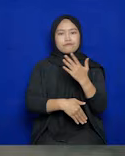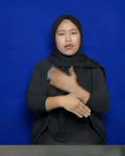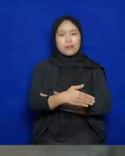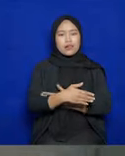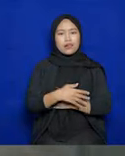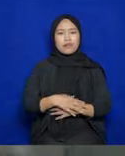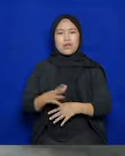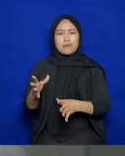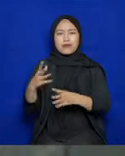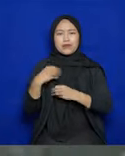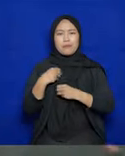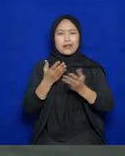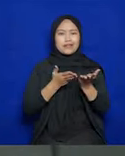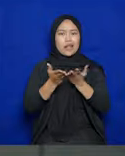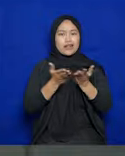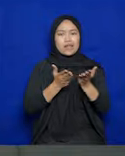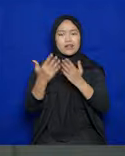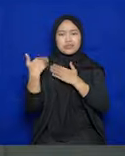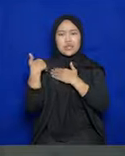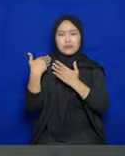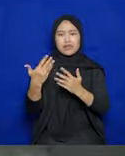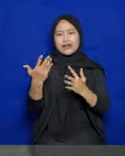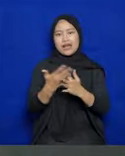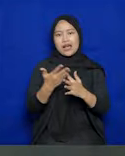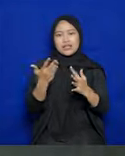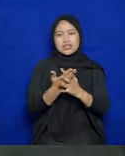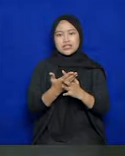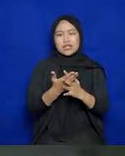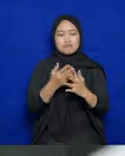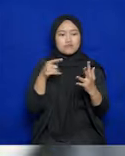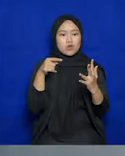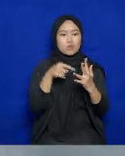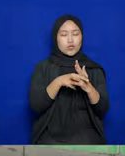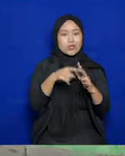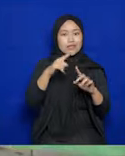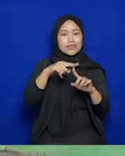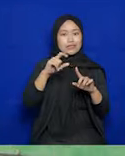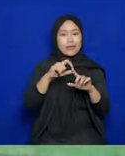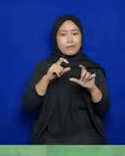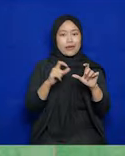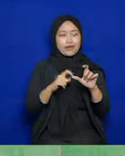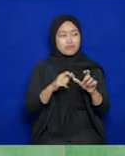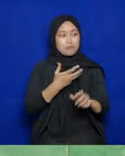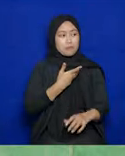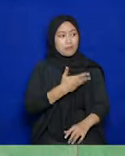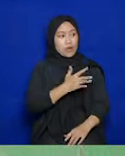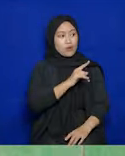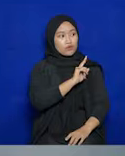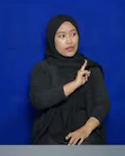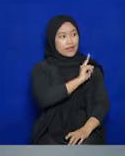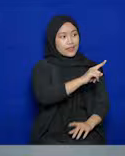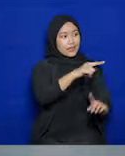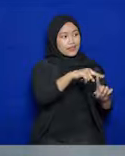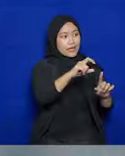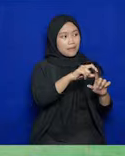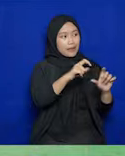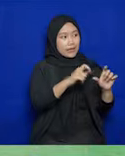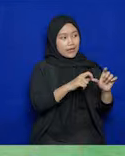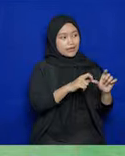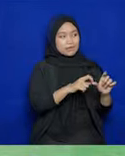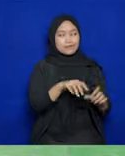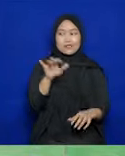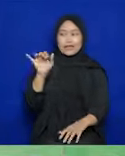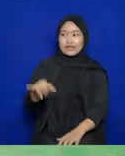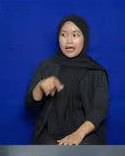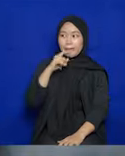adalah mereka mendapatkan layanan dan jaminan aksesibilitas dalam pencoblosan di TPS. Mau ke TPS, Mbak? Iya, Pak. Sebentar,